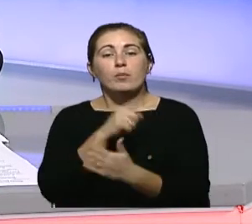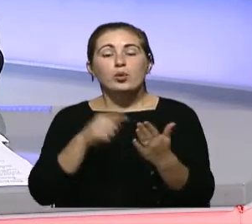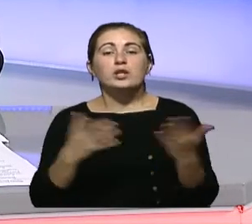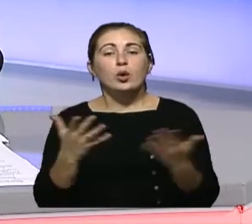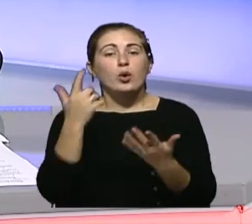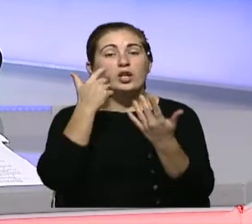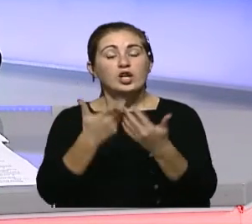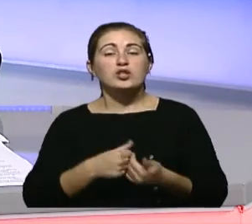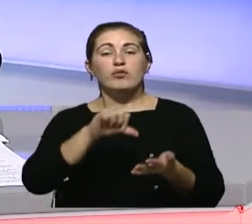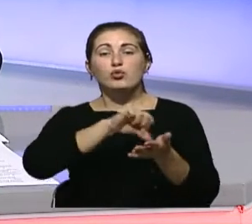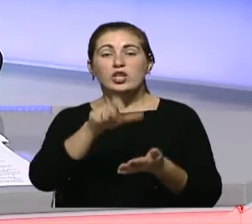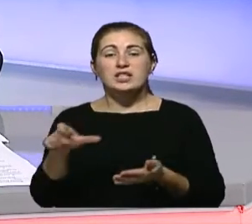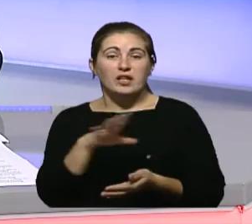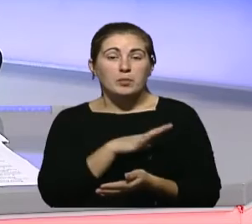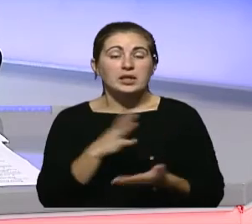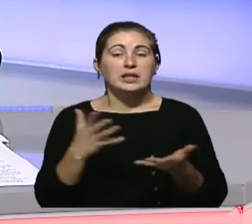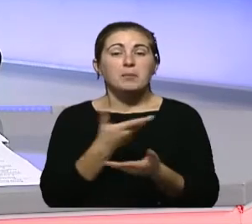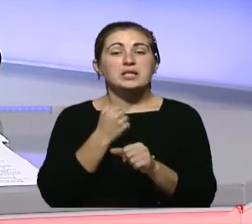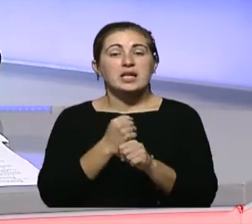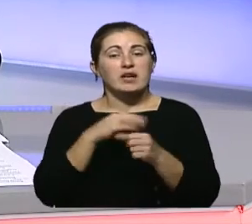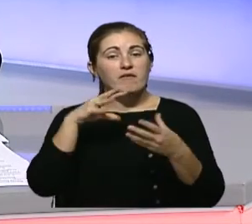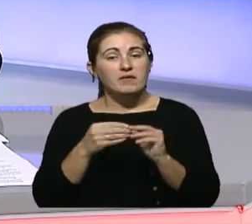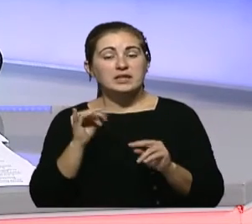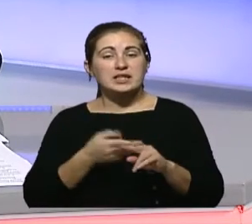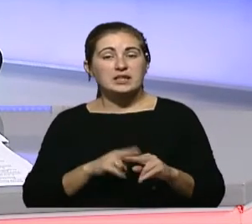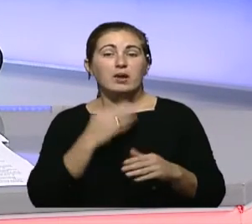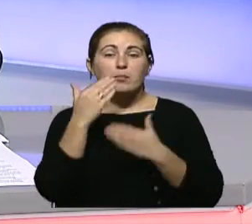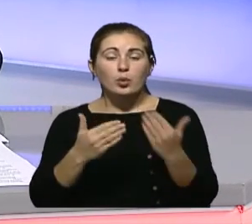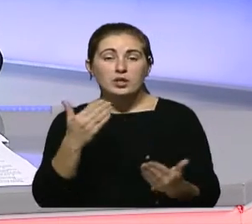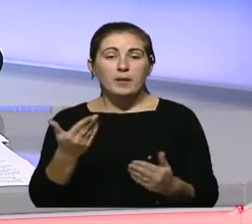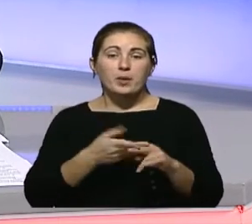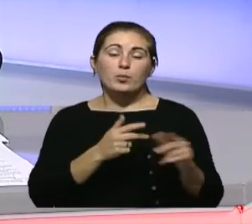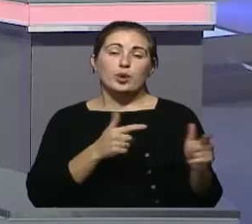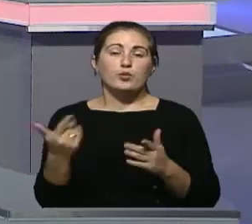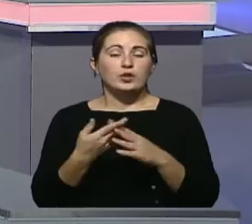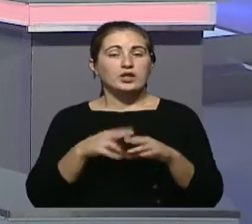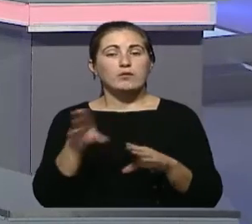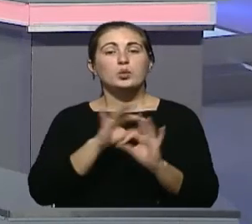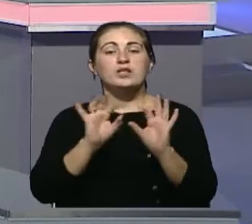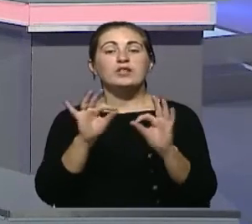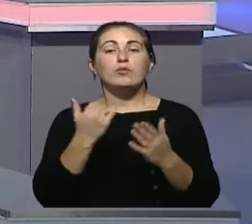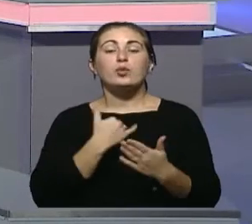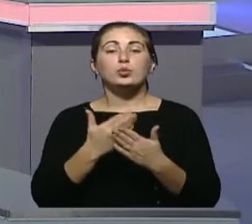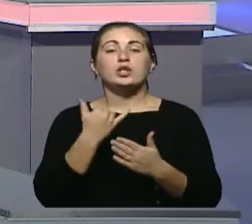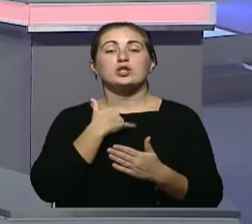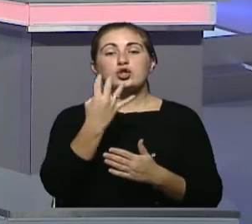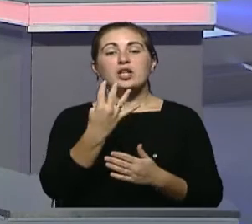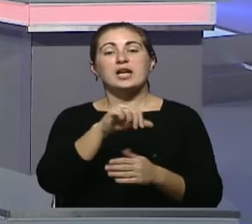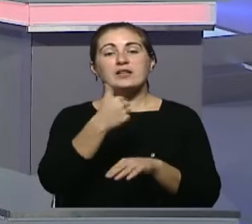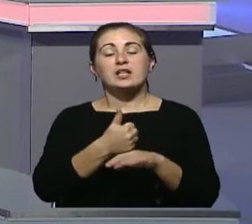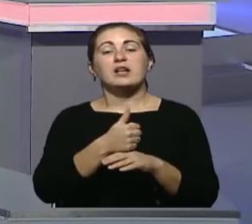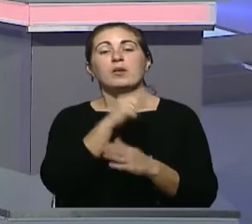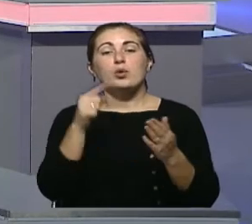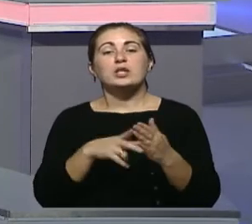количество участников было, какие мы сделали выводы из этого опроса, поэтому готовы вот это все осветить. То есть вот у нас четыре основных вопроса на